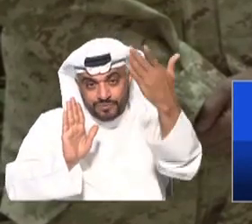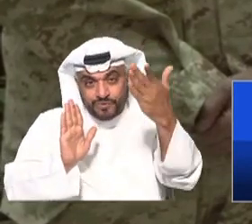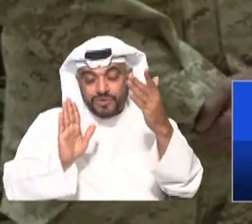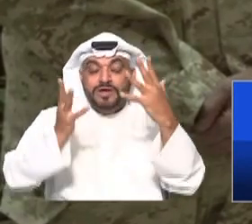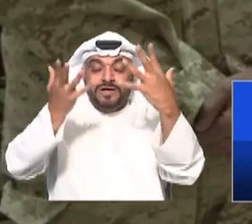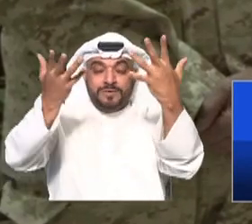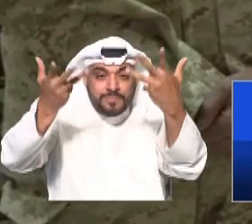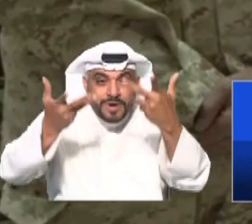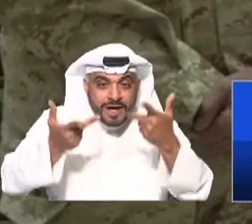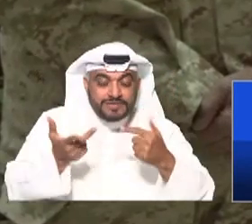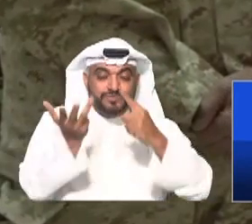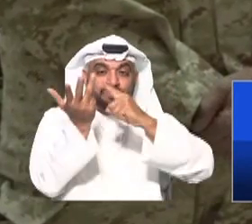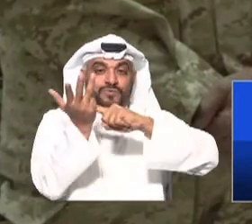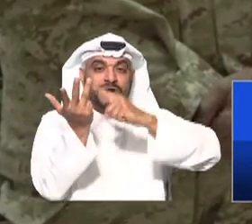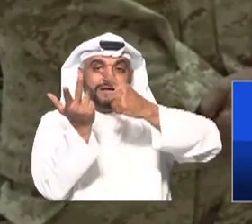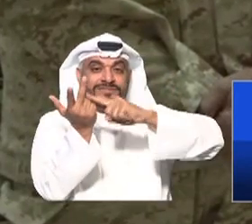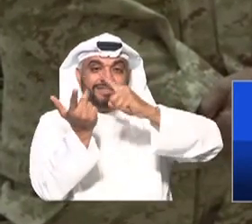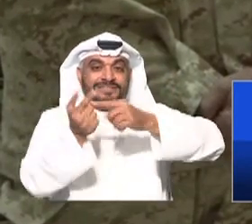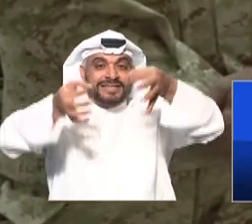الشروط اللي